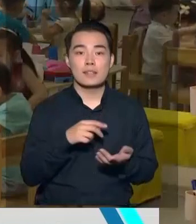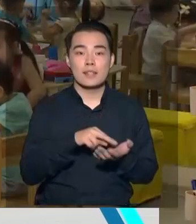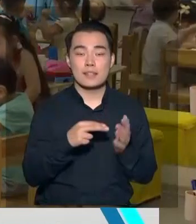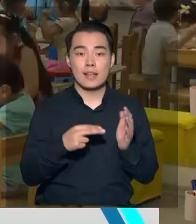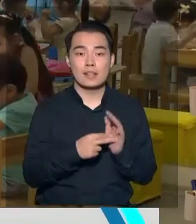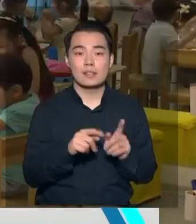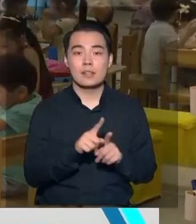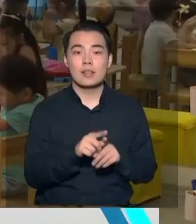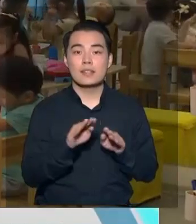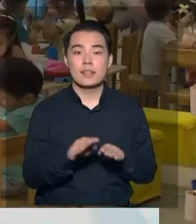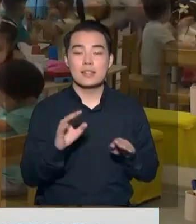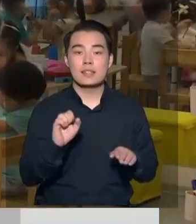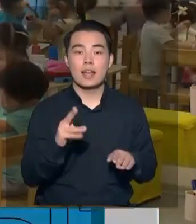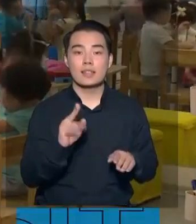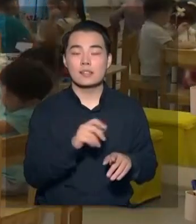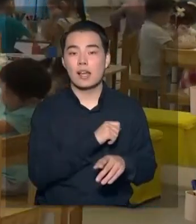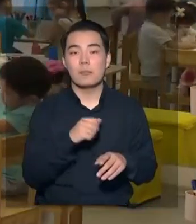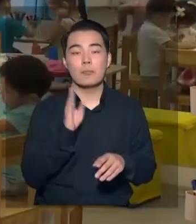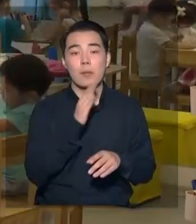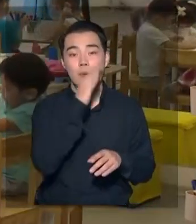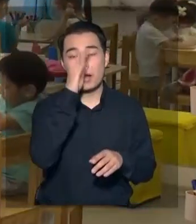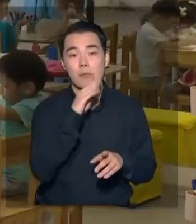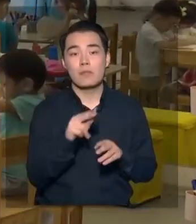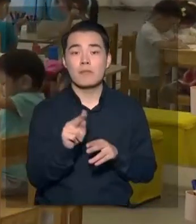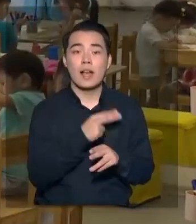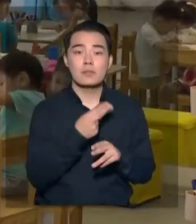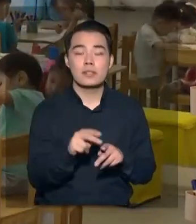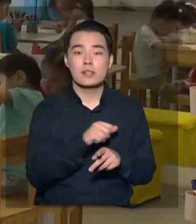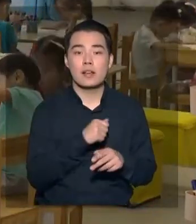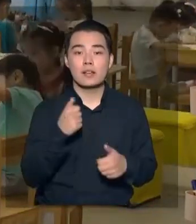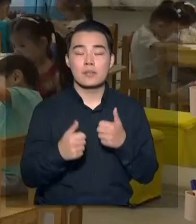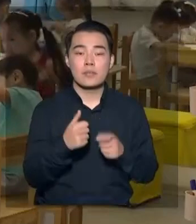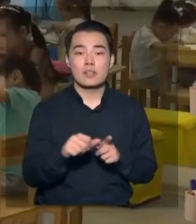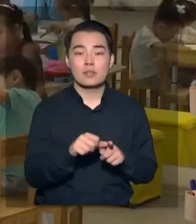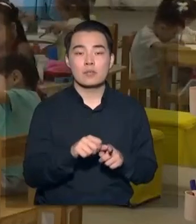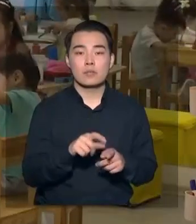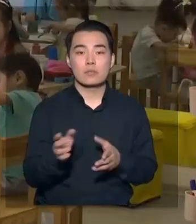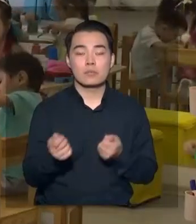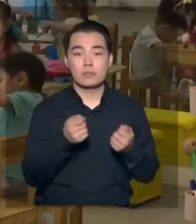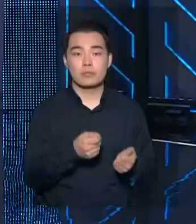осы балабақшаға атаналарды тәрбие жұмыстарына белсене тарту.